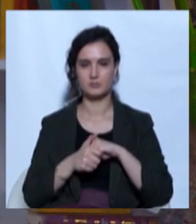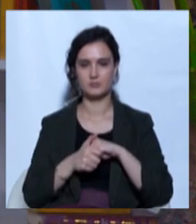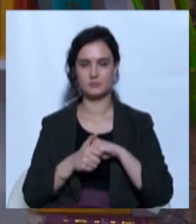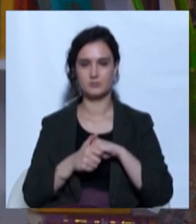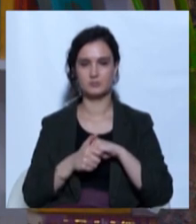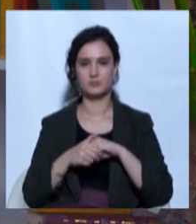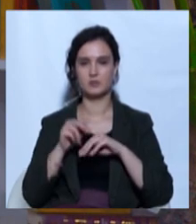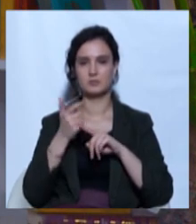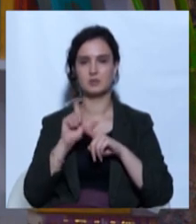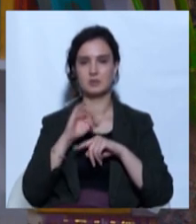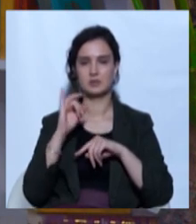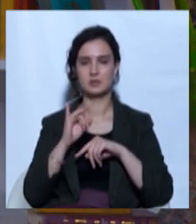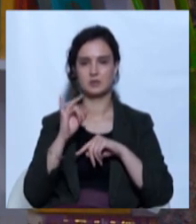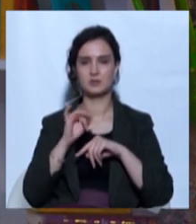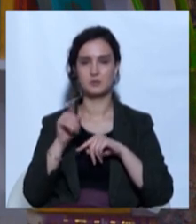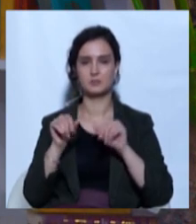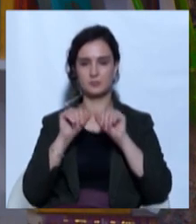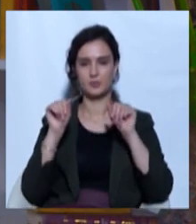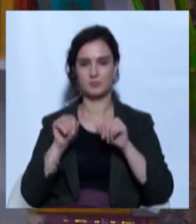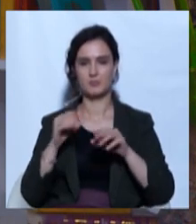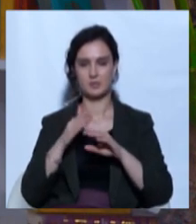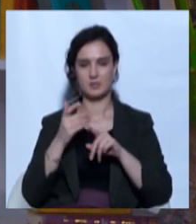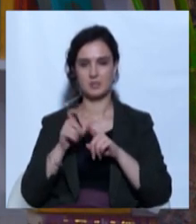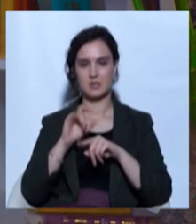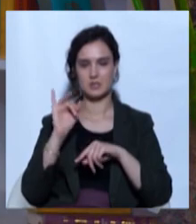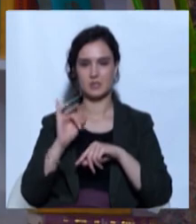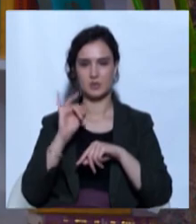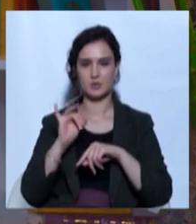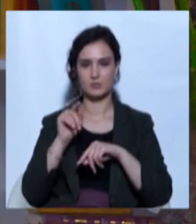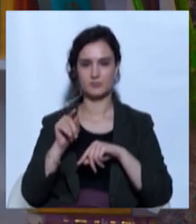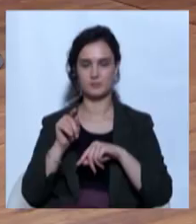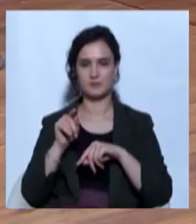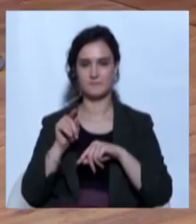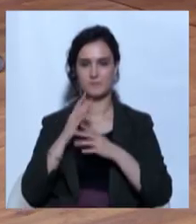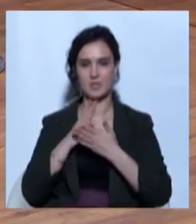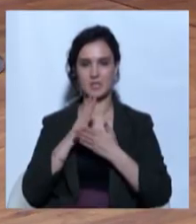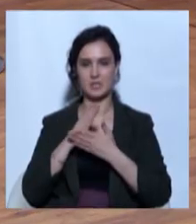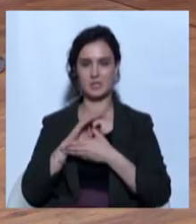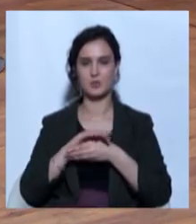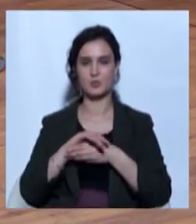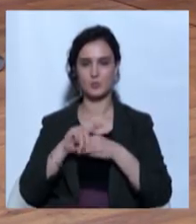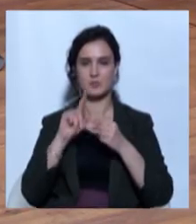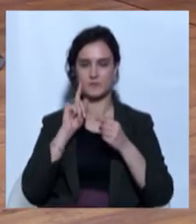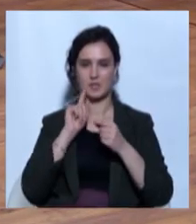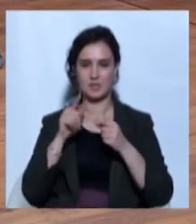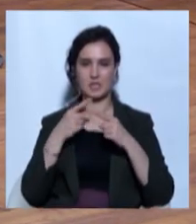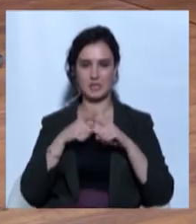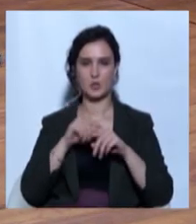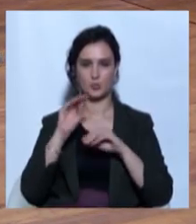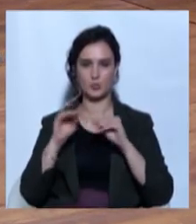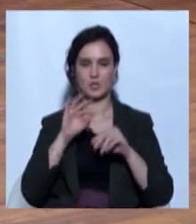მაგრამ ძალიან საინტერესო ფორმები აქვს და ძალიან საინტერესო არის იმითაც, რომ აქ მწვანე არქიტექტურა